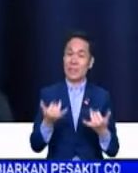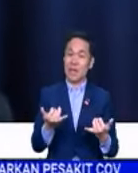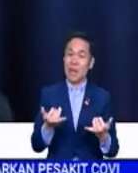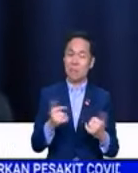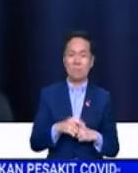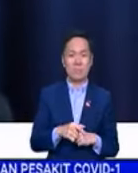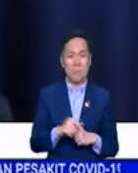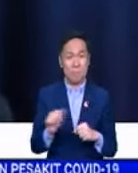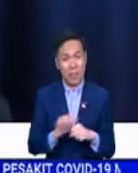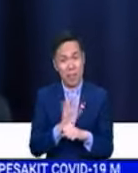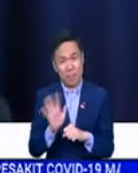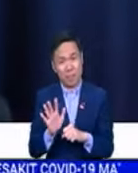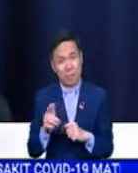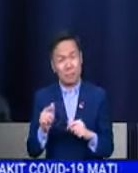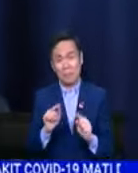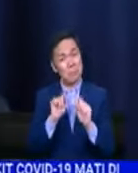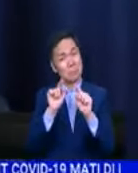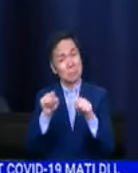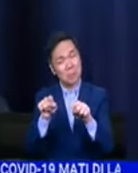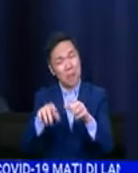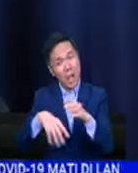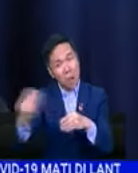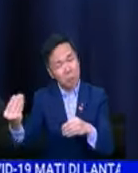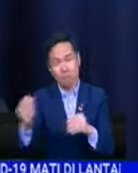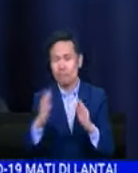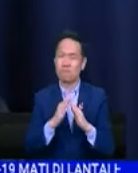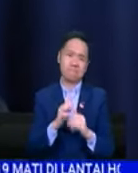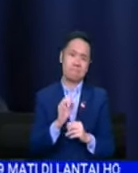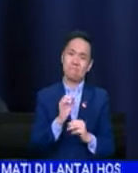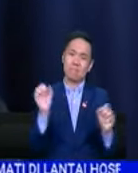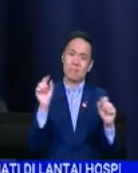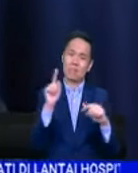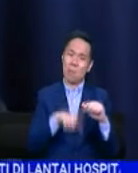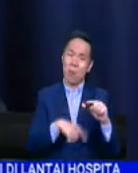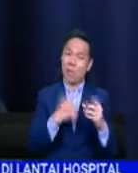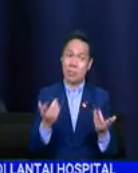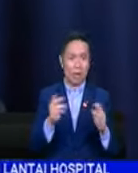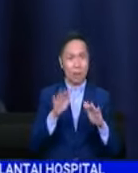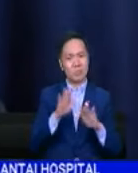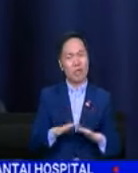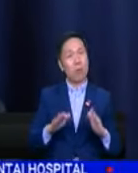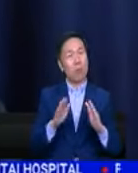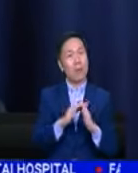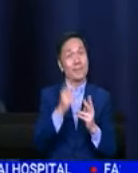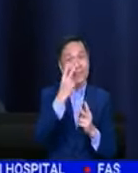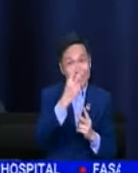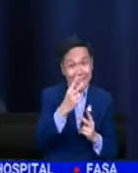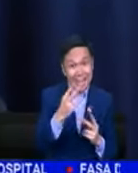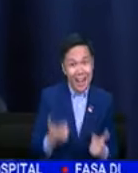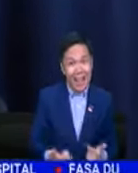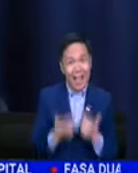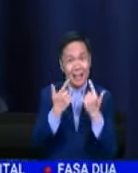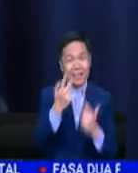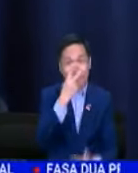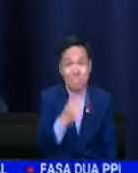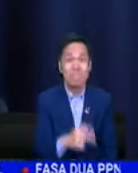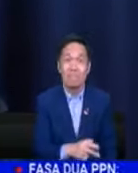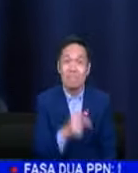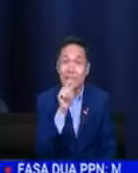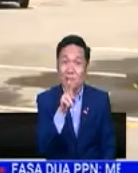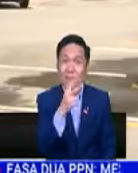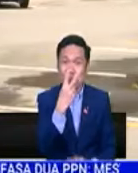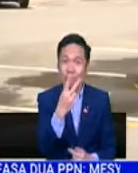situation, we can't go anywhere, so we just have to stay at home and perhaps watch the live broadcast of the celebration from wherever